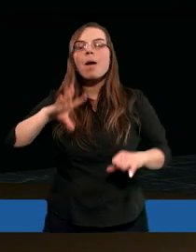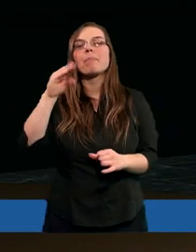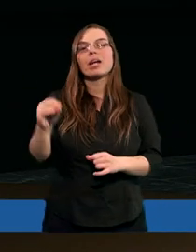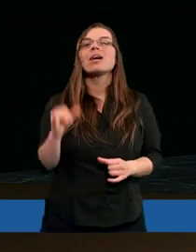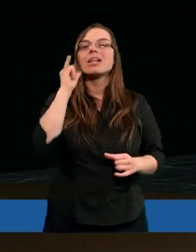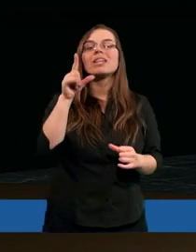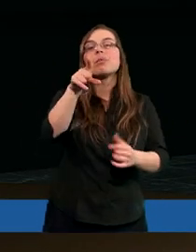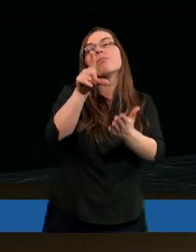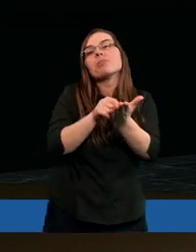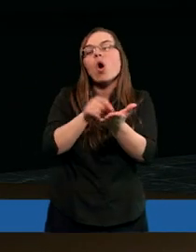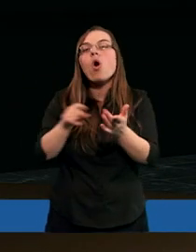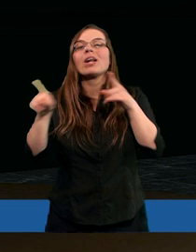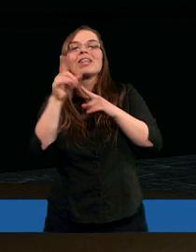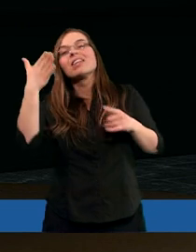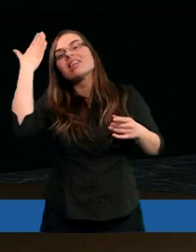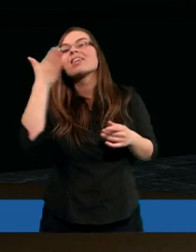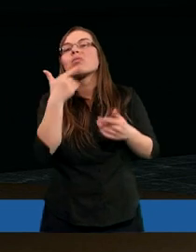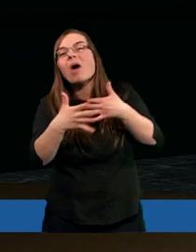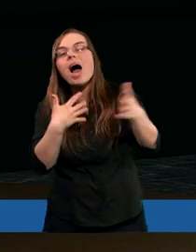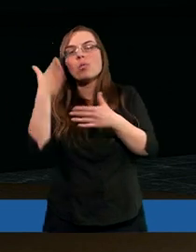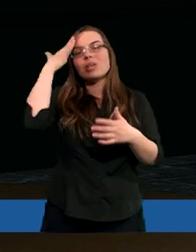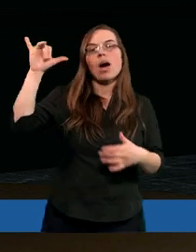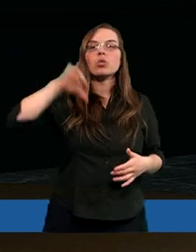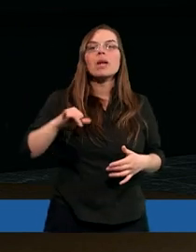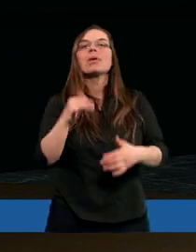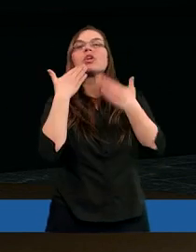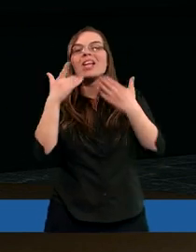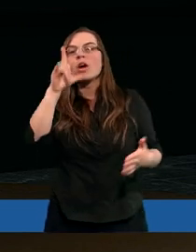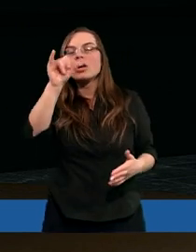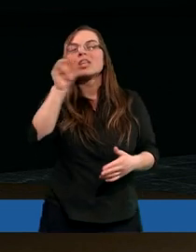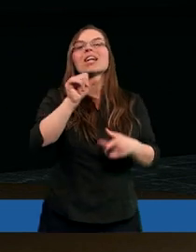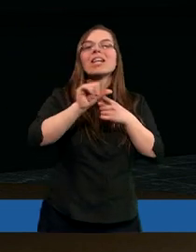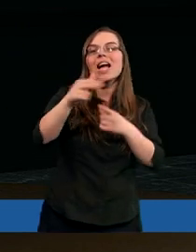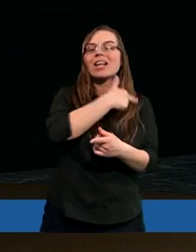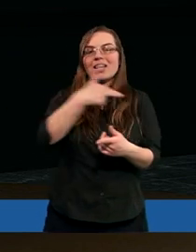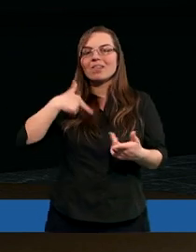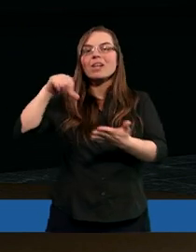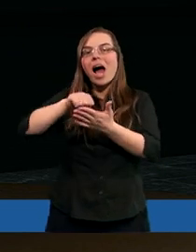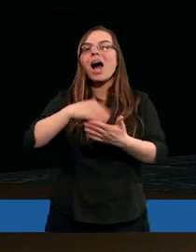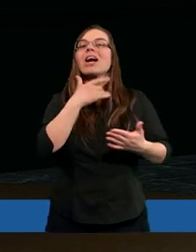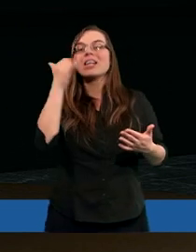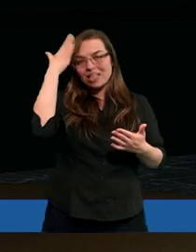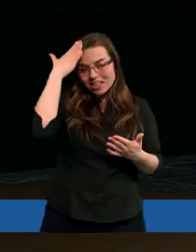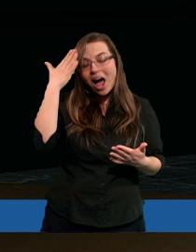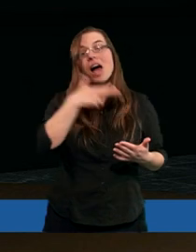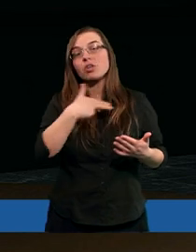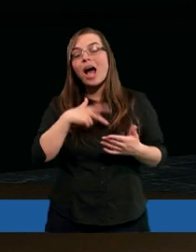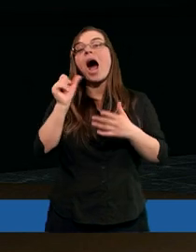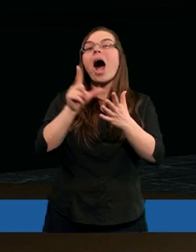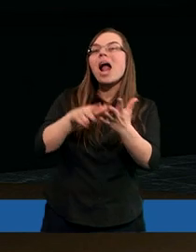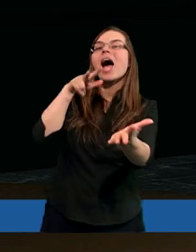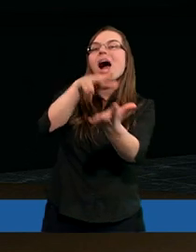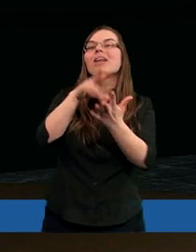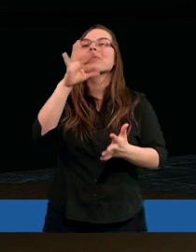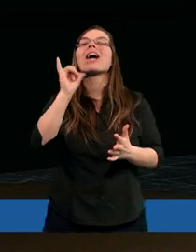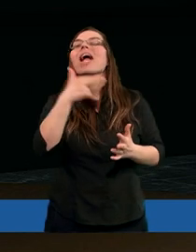niż Piotr znał siebie, dziękujemy Ci, że Ty znasz nas, a jednak nas akceptujesz